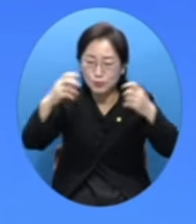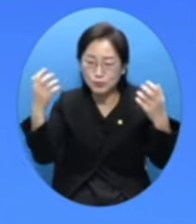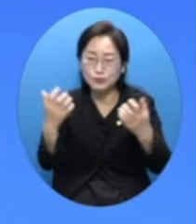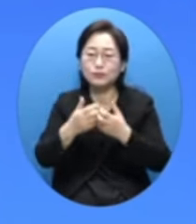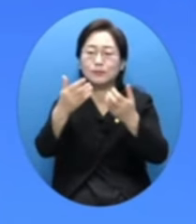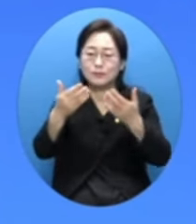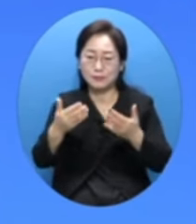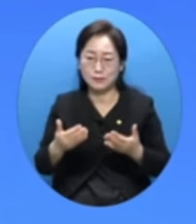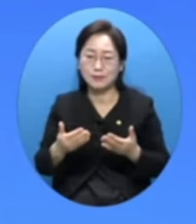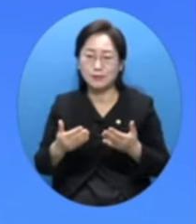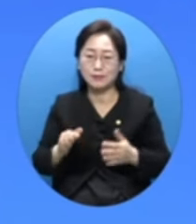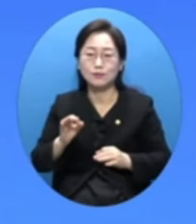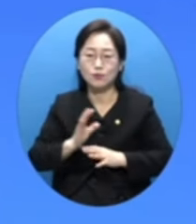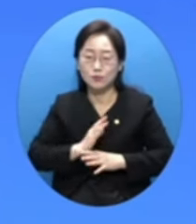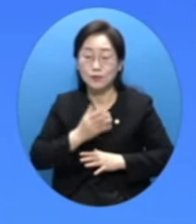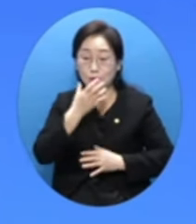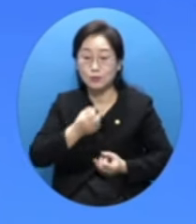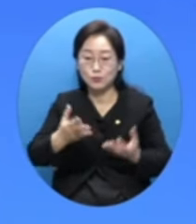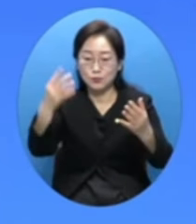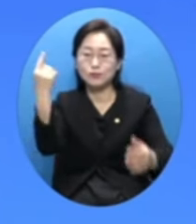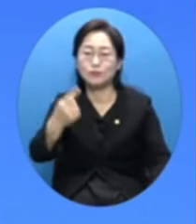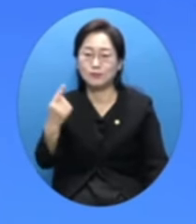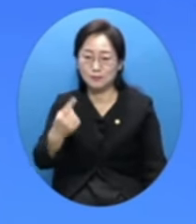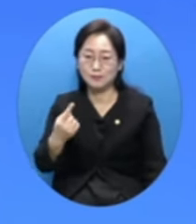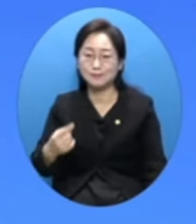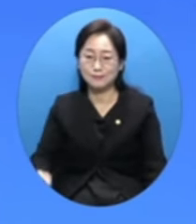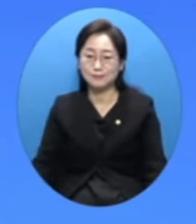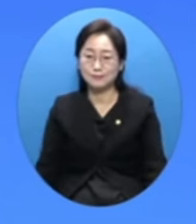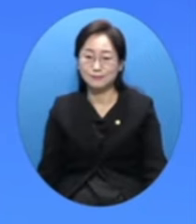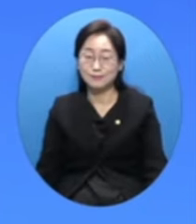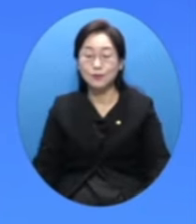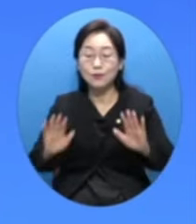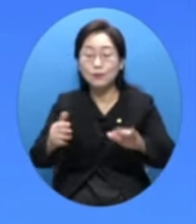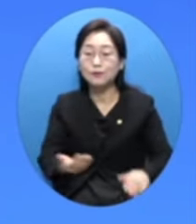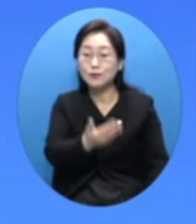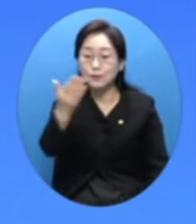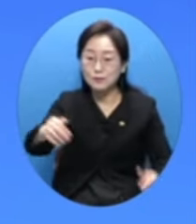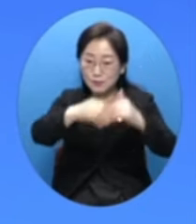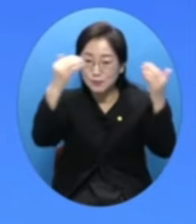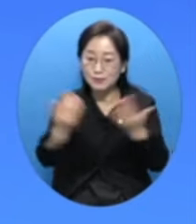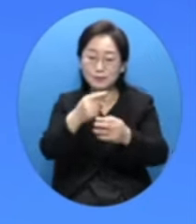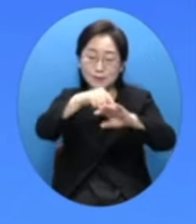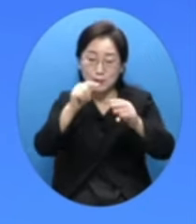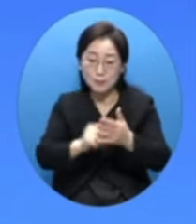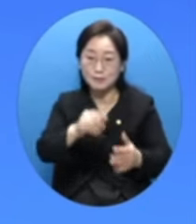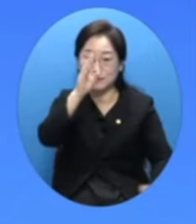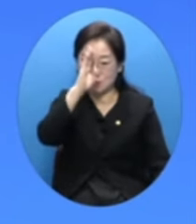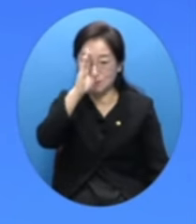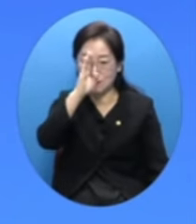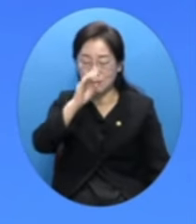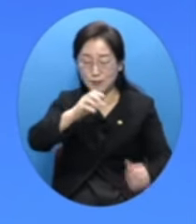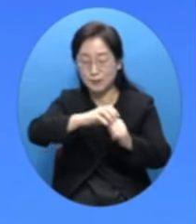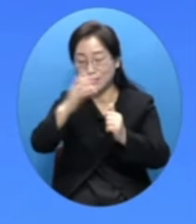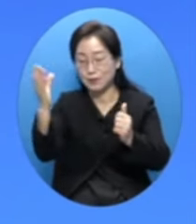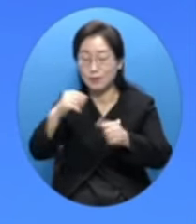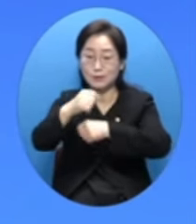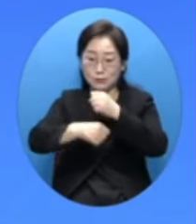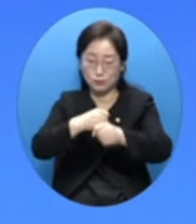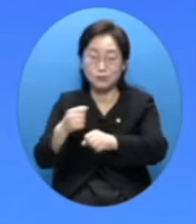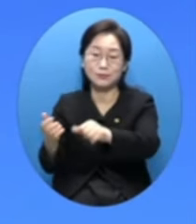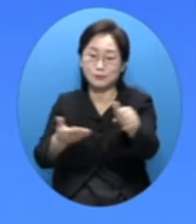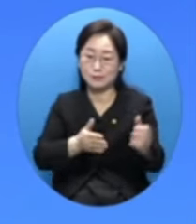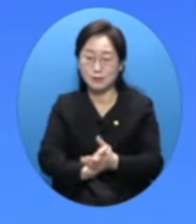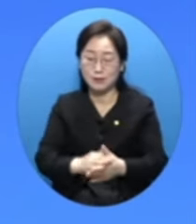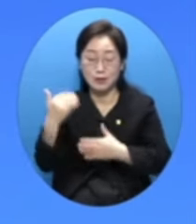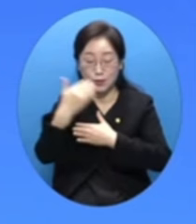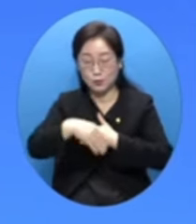얻는 놀라운 축복이 임하게 되는 것입니다 오늘 여러분 모든 마음의 병에서 논난 받게 되기를 바랍니다 아멘